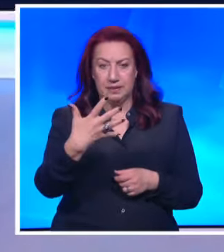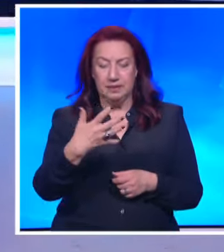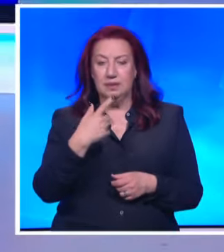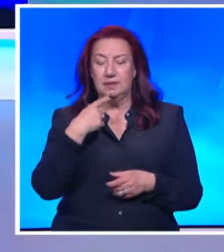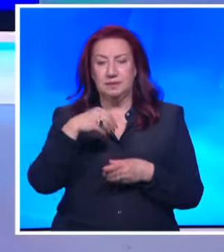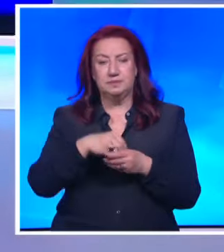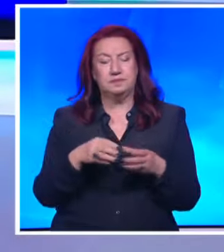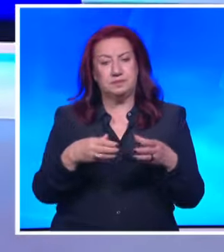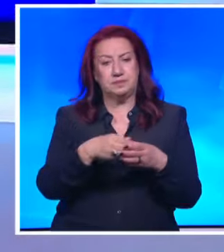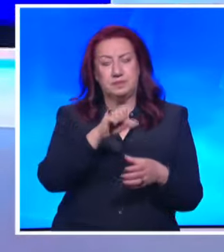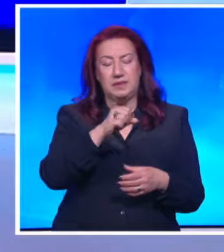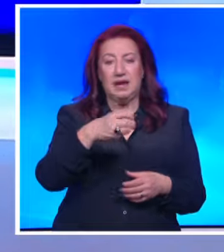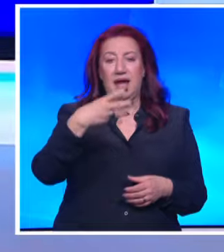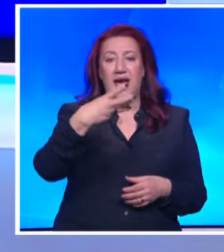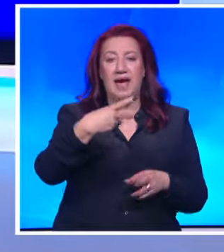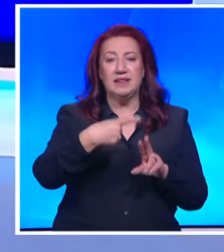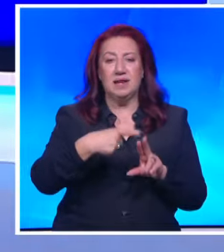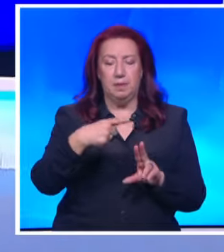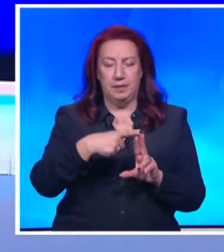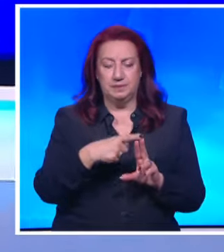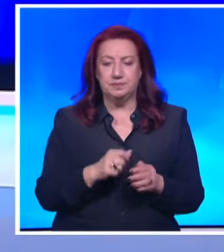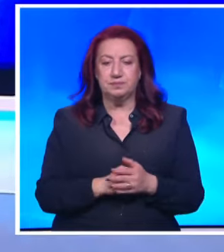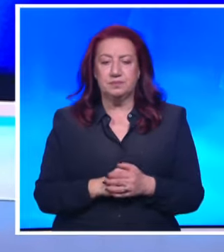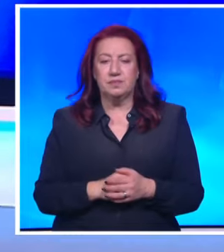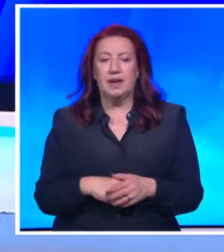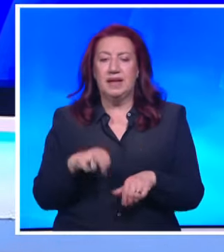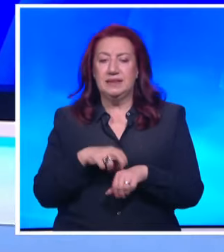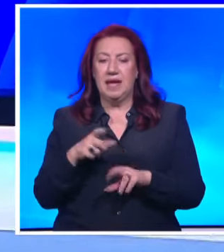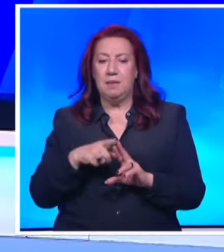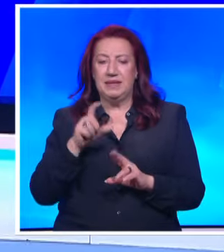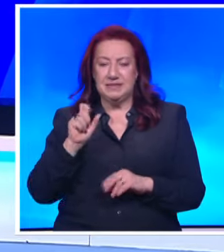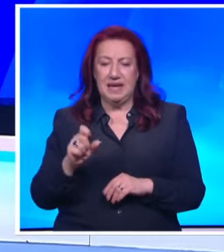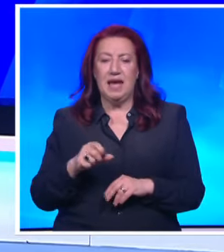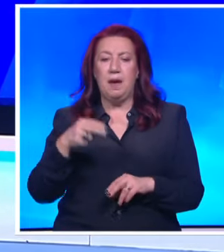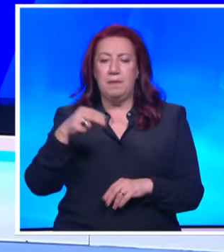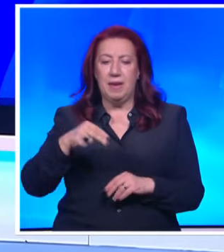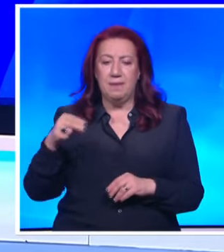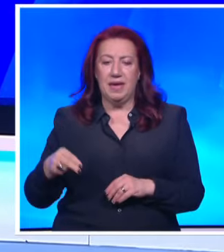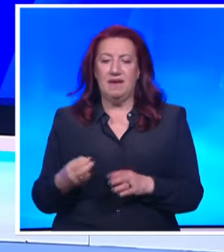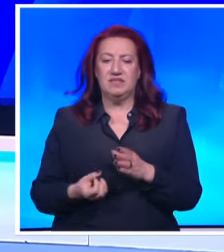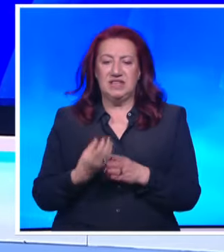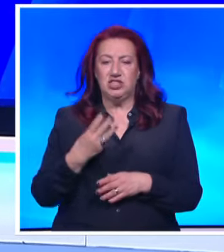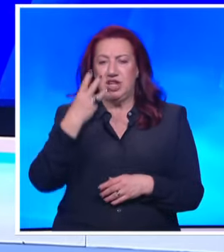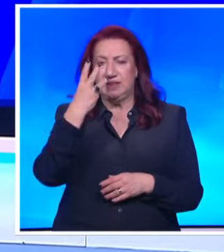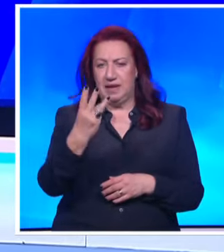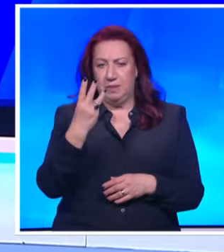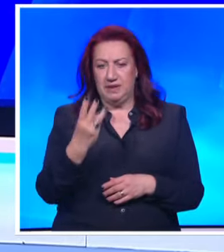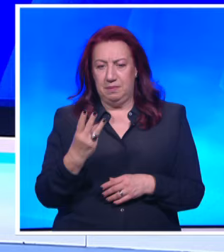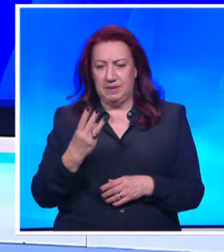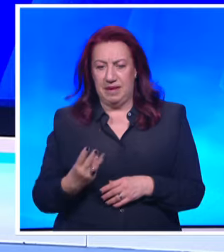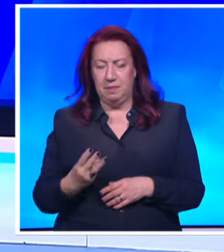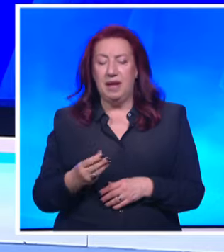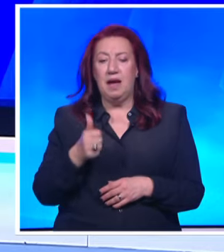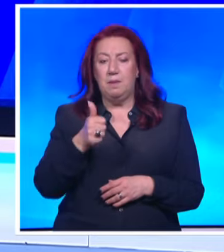ЕНП. ДПС, ППДБ и Възраждане ще имат по трима евродепутати, БСП двама, Има такъв